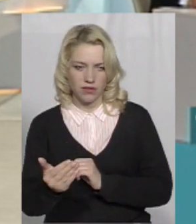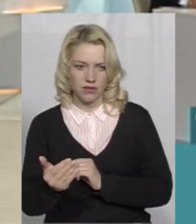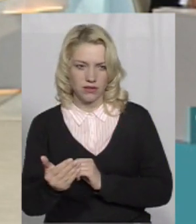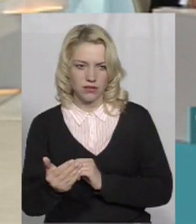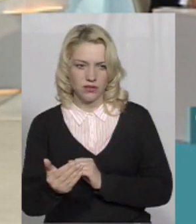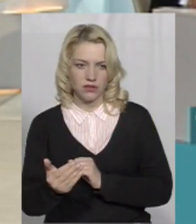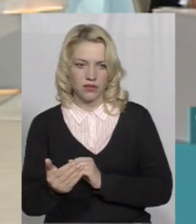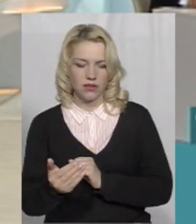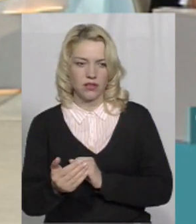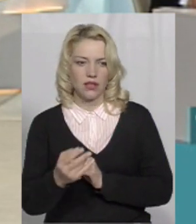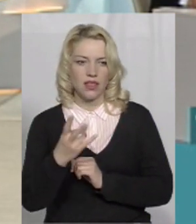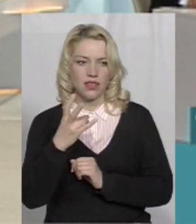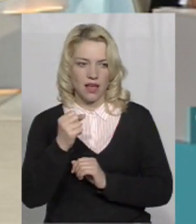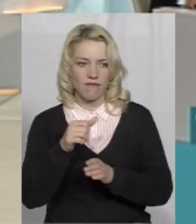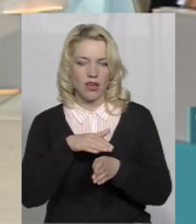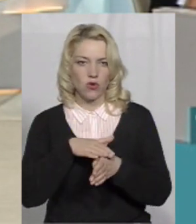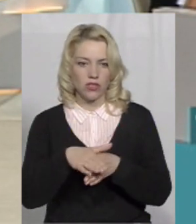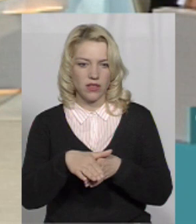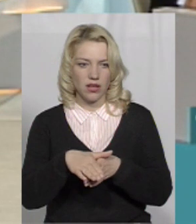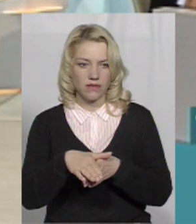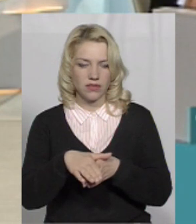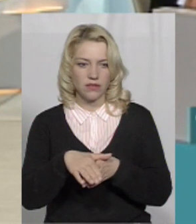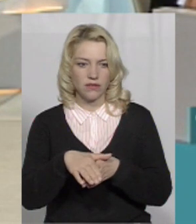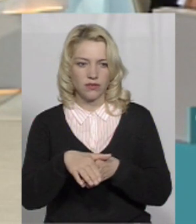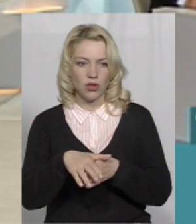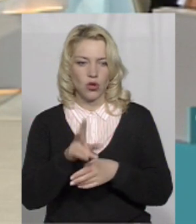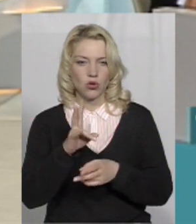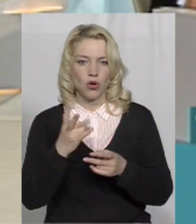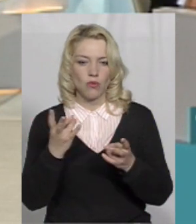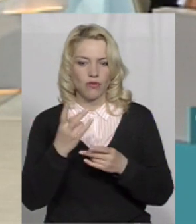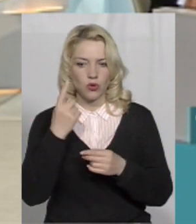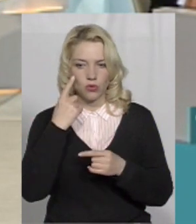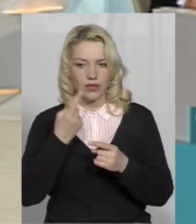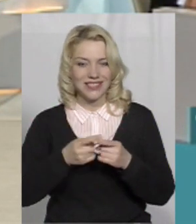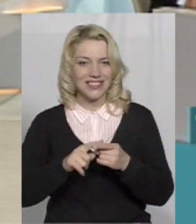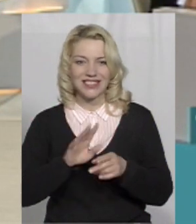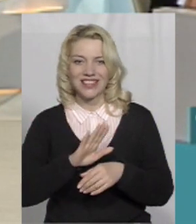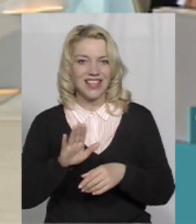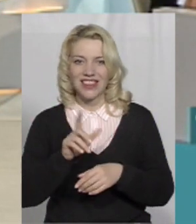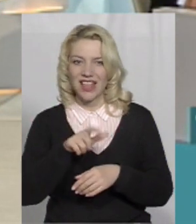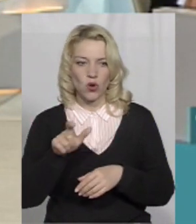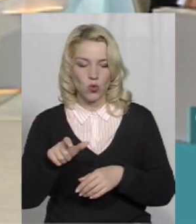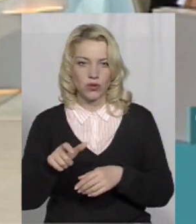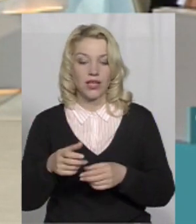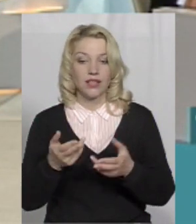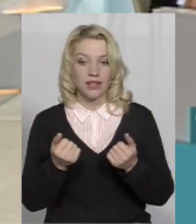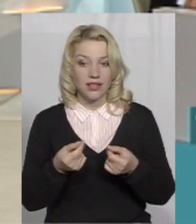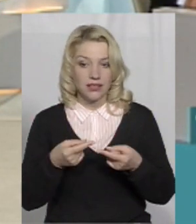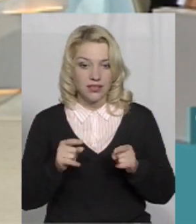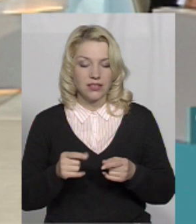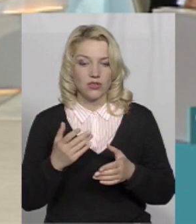Очевидно, на виконавців. Очевидно, хто має думати за це не люди. Єдине, що слід. Дійсно,